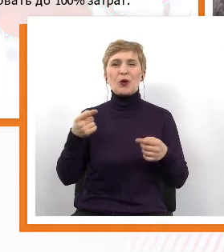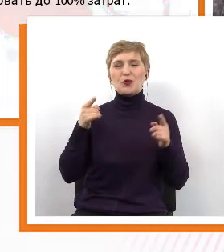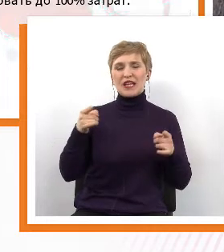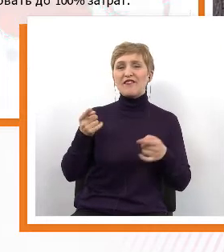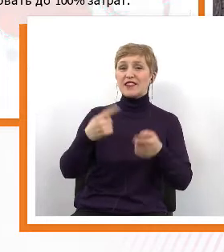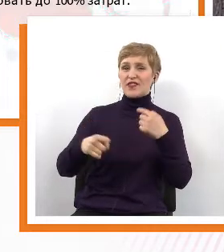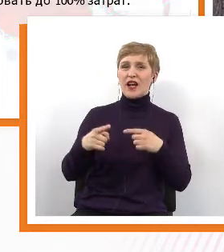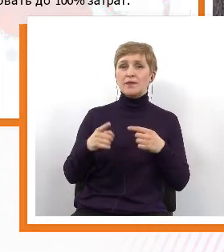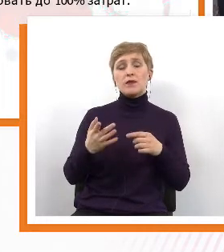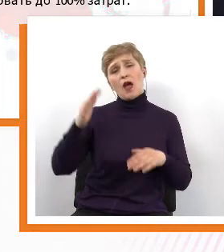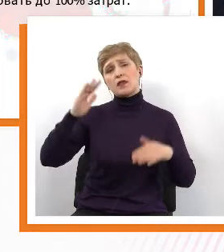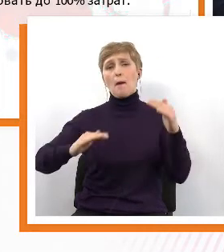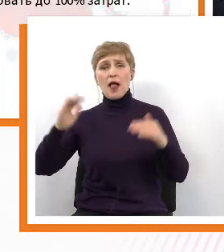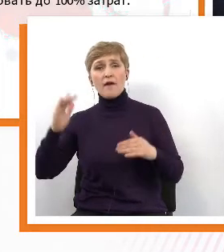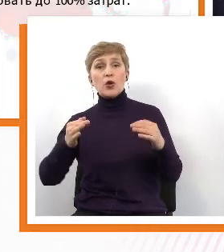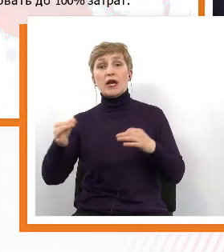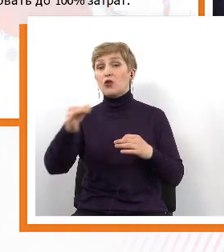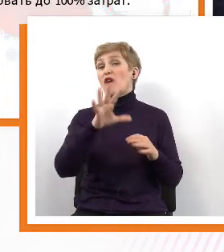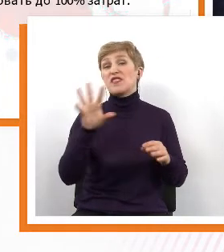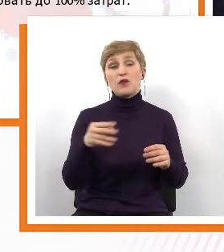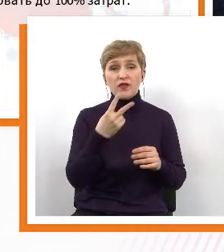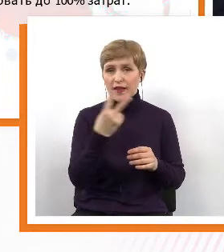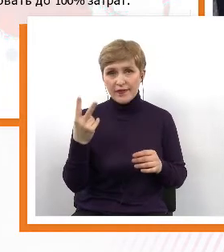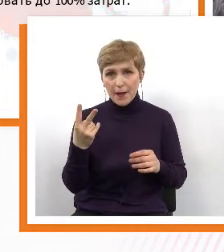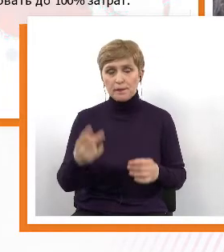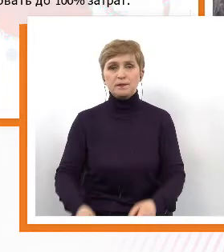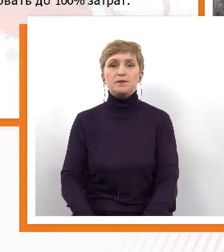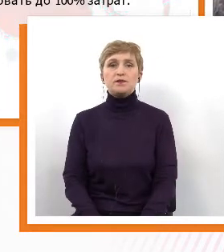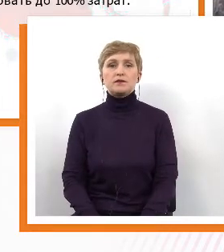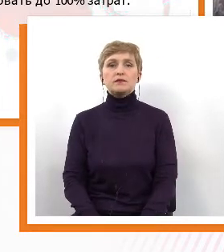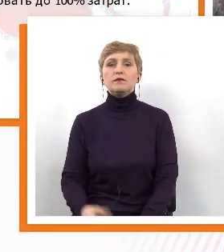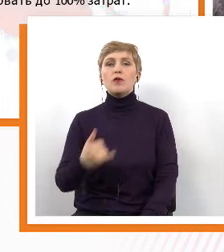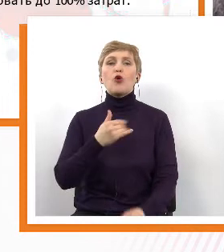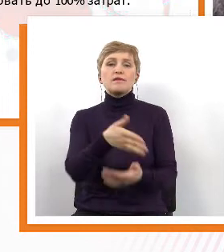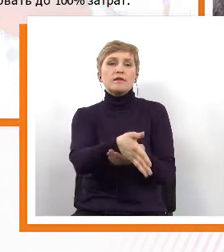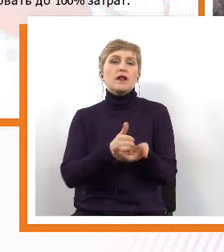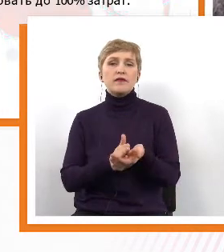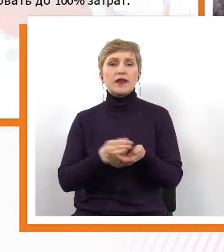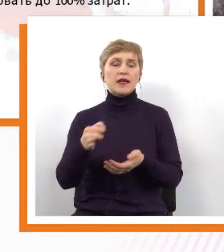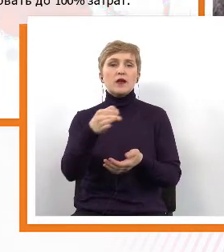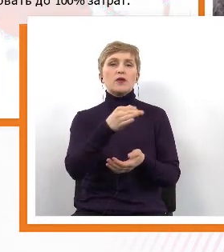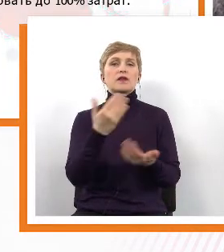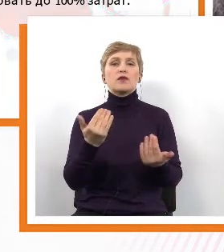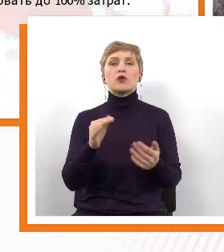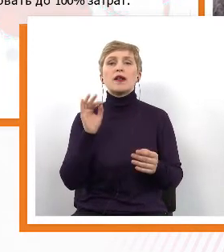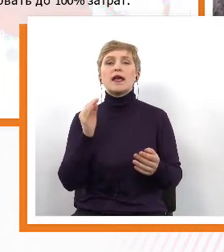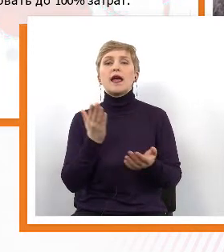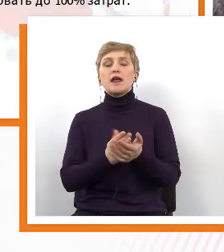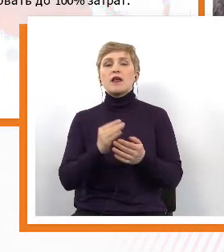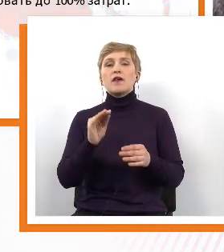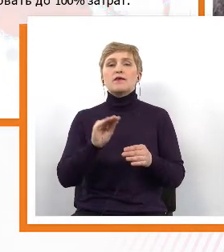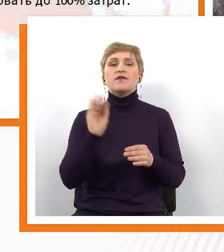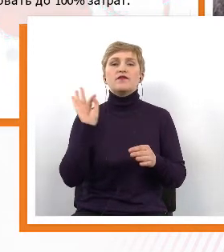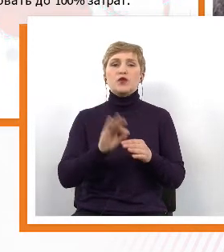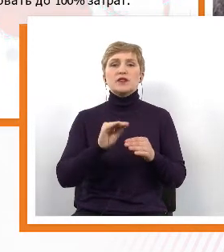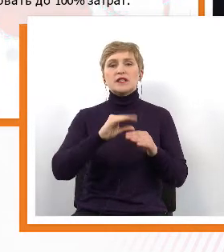самом деле они там плавают, но регионов всего 22. У нас в половине регионов сегодня только есть фонды целевых капиталов, во-первых, да, и в